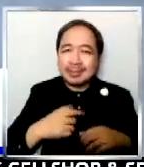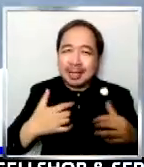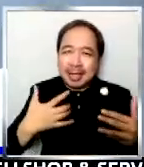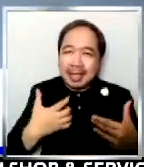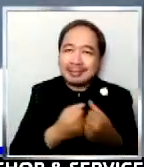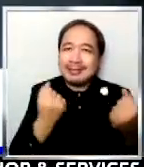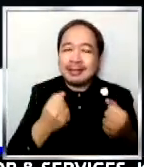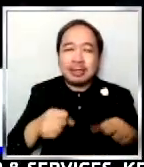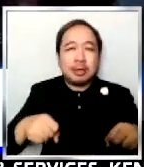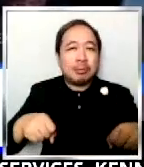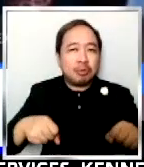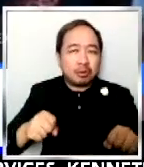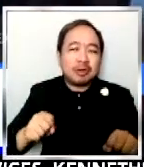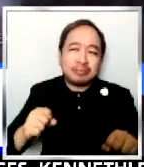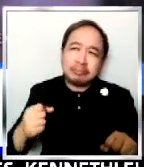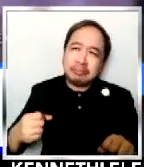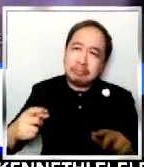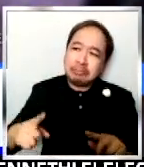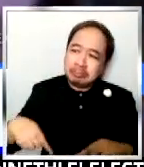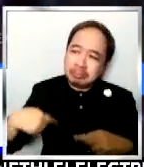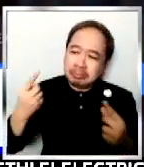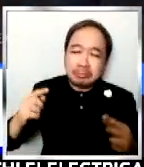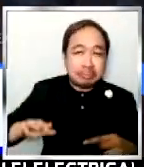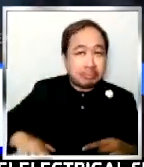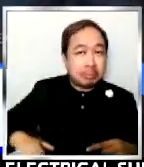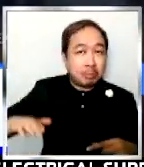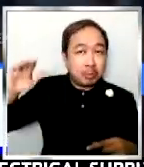noong bata pa. Pinakahuli nito lang